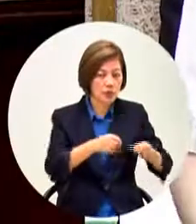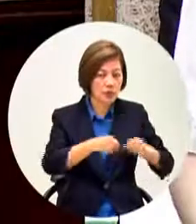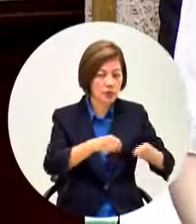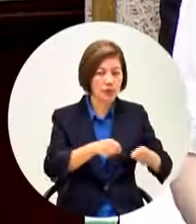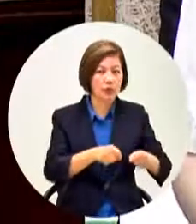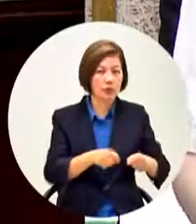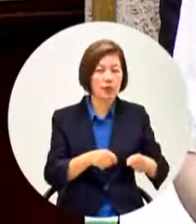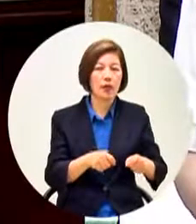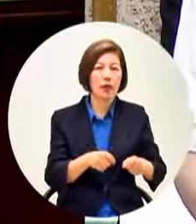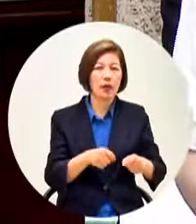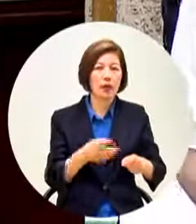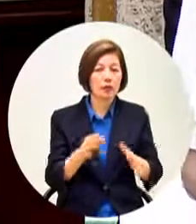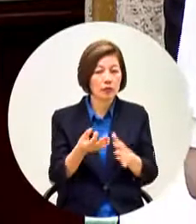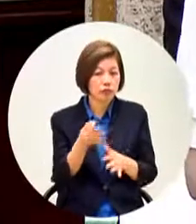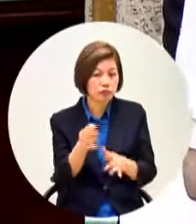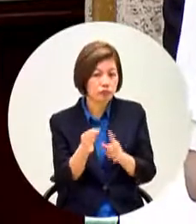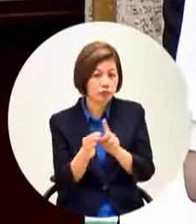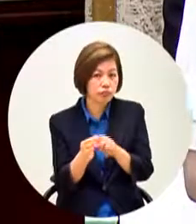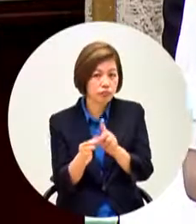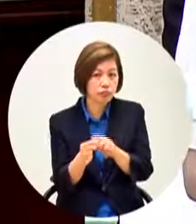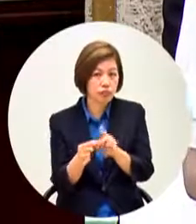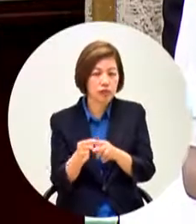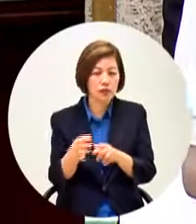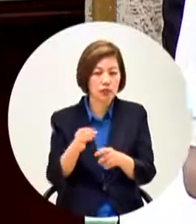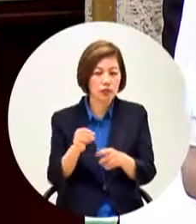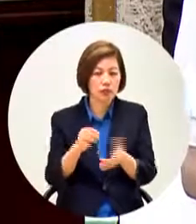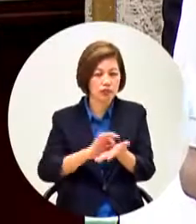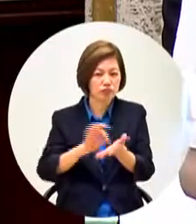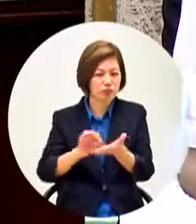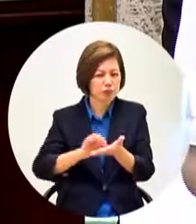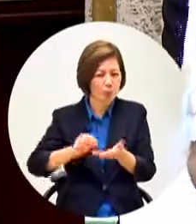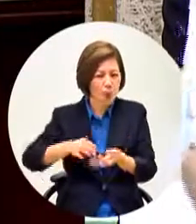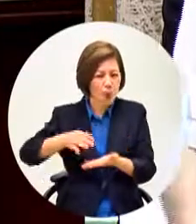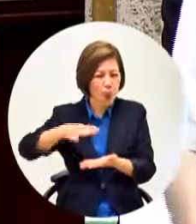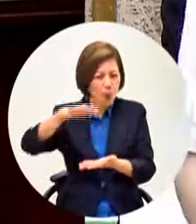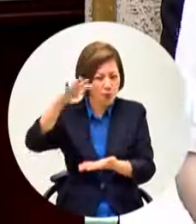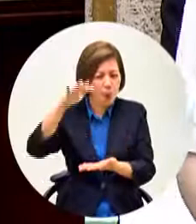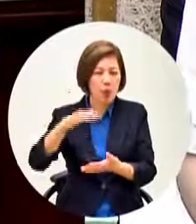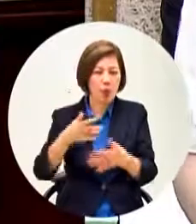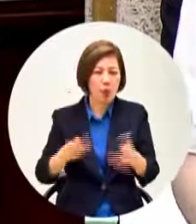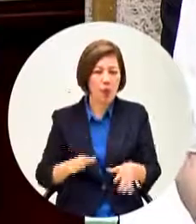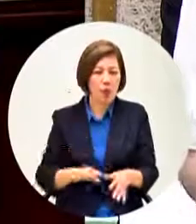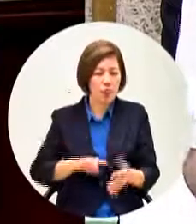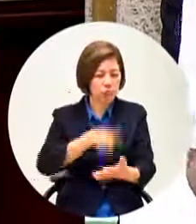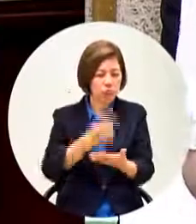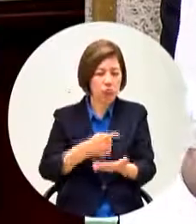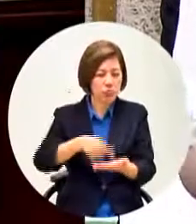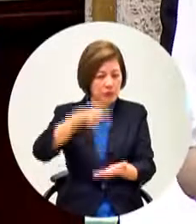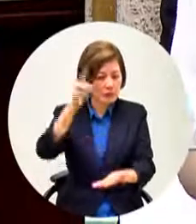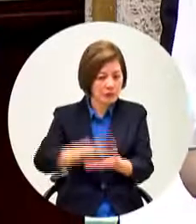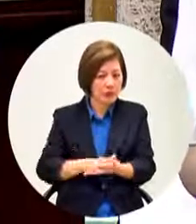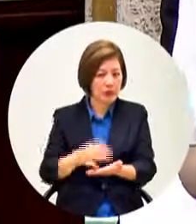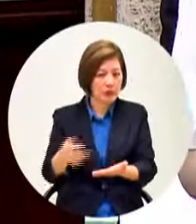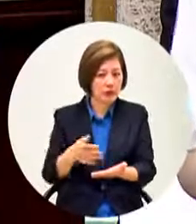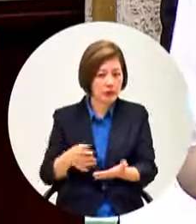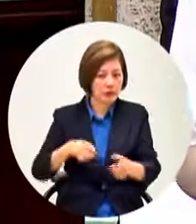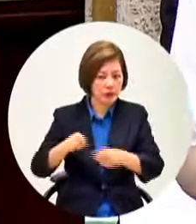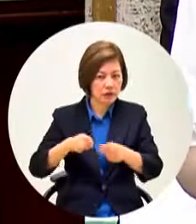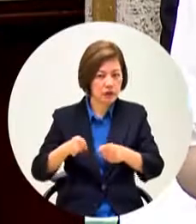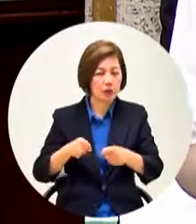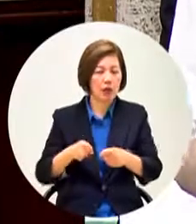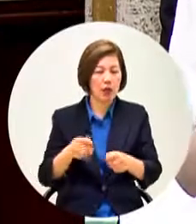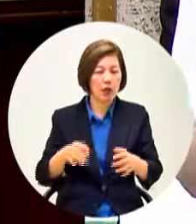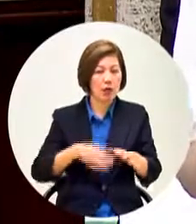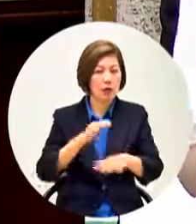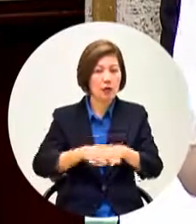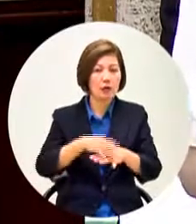经费的部分也蛮庞大。那如果说可以的话，可以一次到位，当然是最好。那如果不行的话，可能分阶段开发，